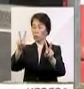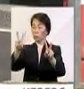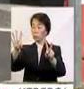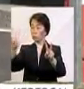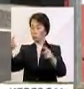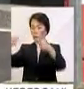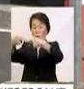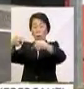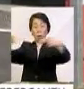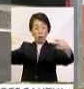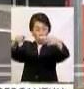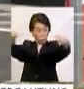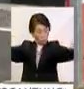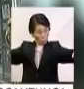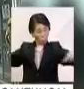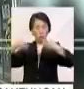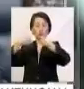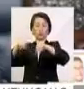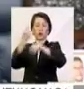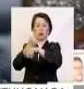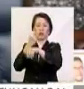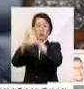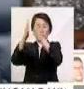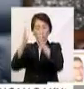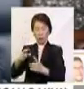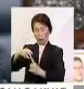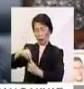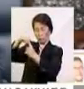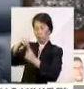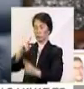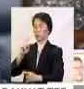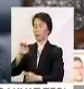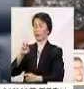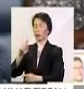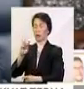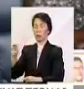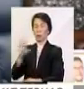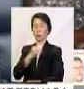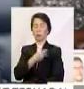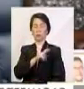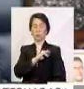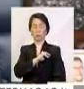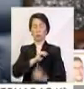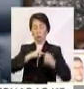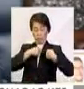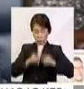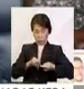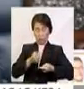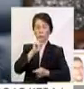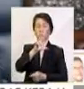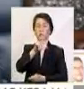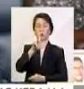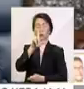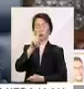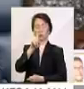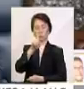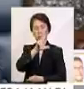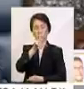273.27 hektar disiasat oleh pasukan petugas khas DBKL dan kementeriannya sejak 31 Julai lalu.